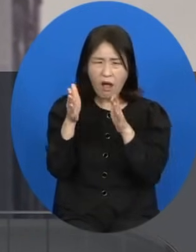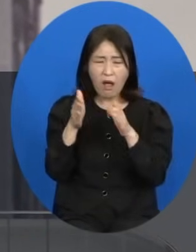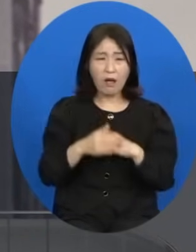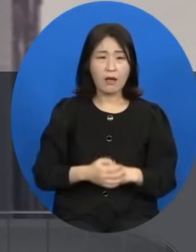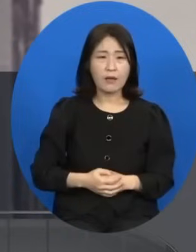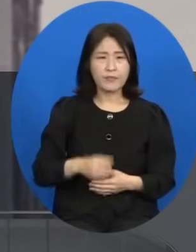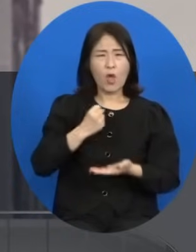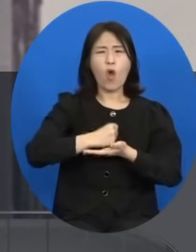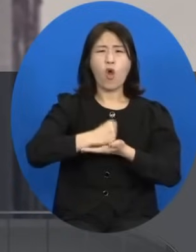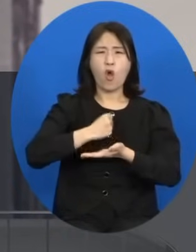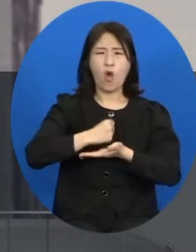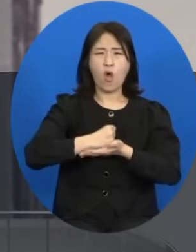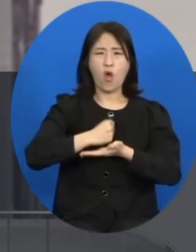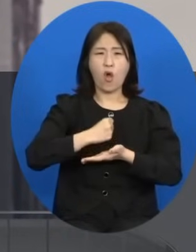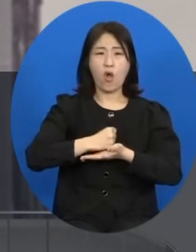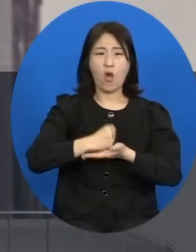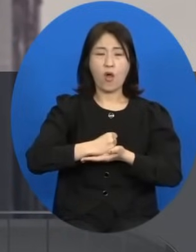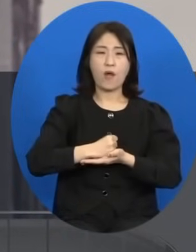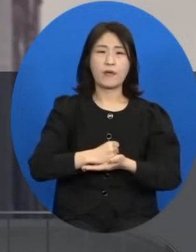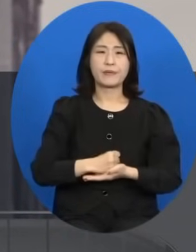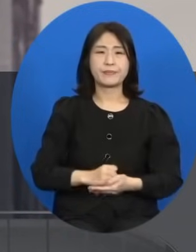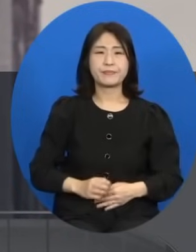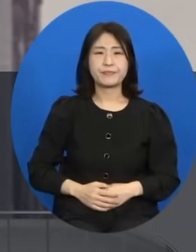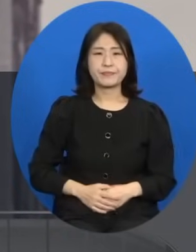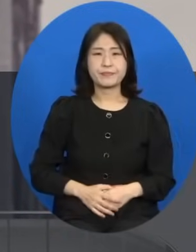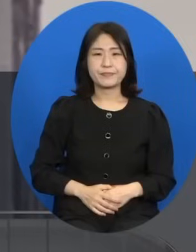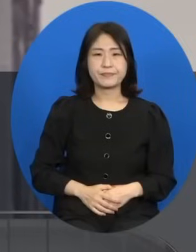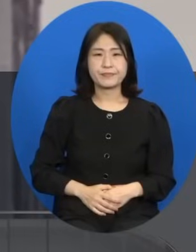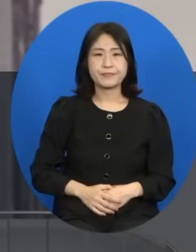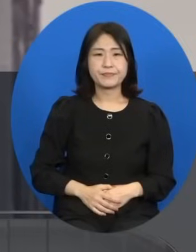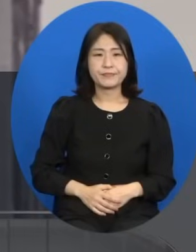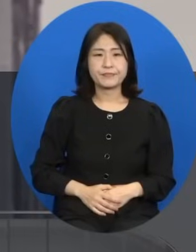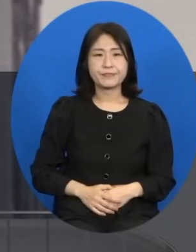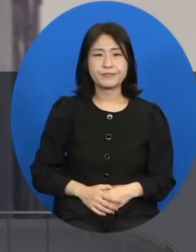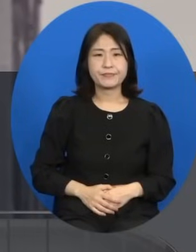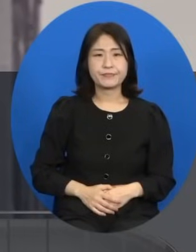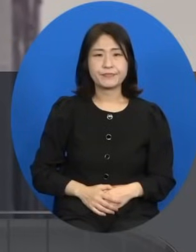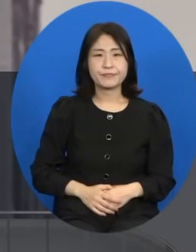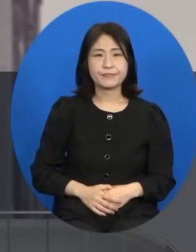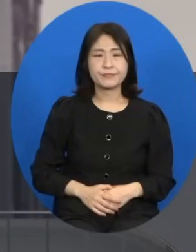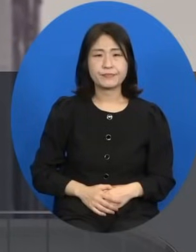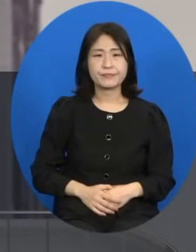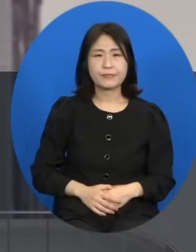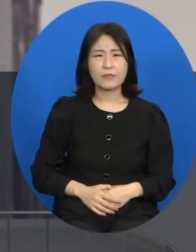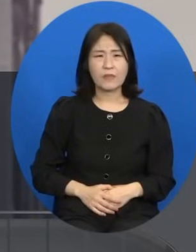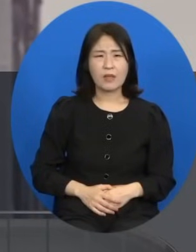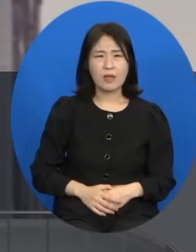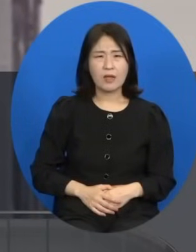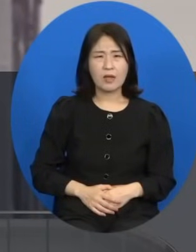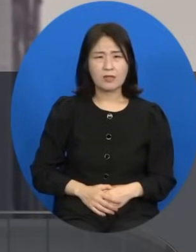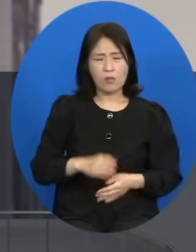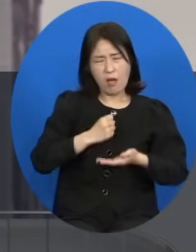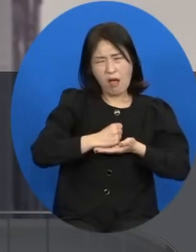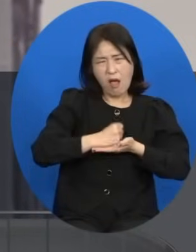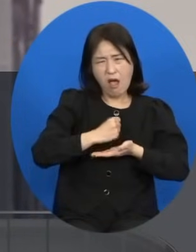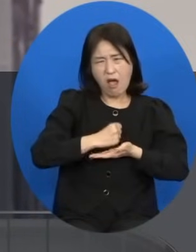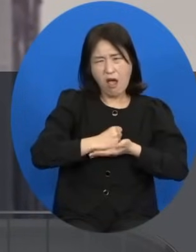명예 이거는 뭐 말할 것도 없습니다 없는 이야기 지어 가지고 뒤에서 수근거리는